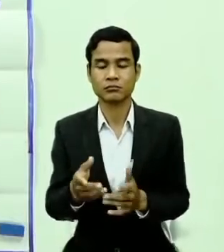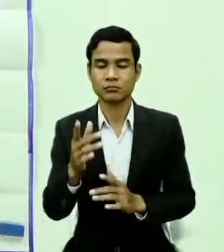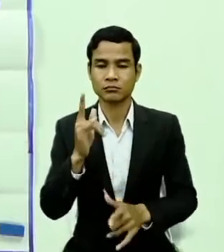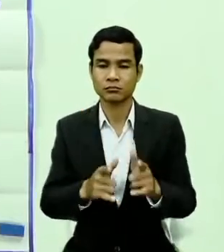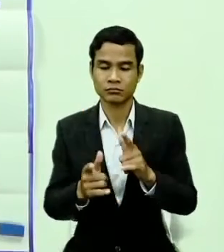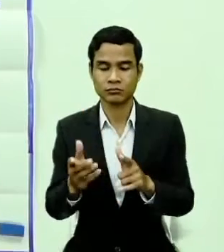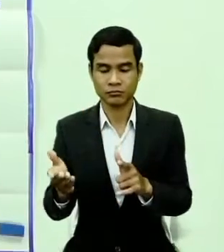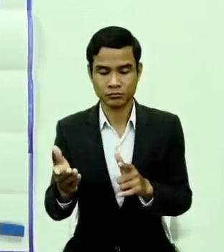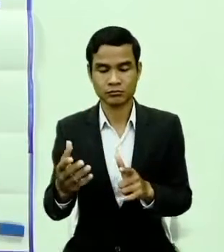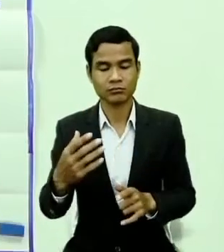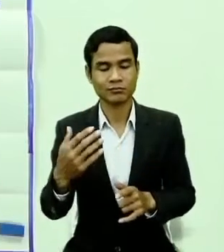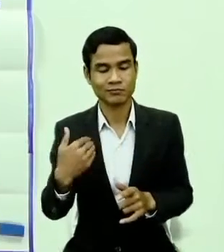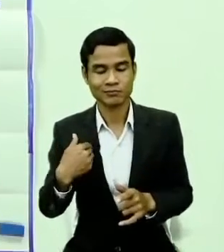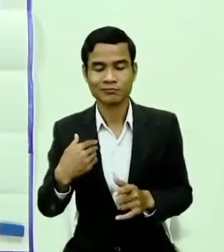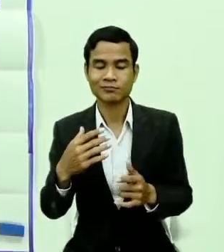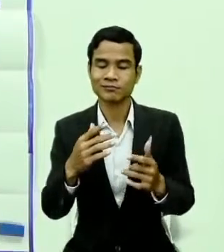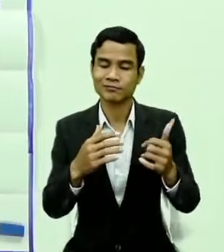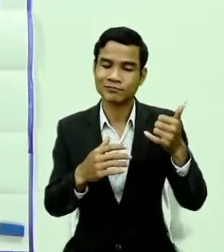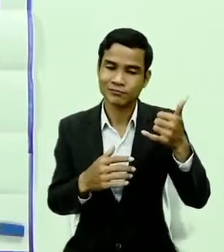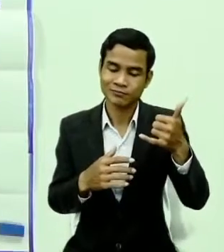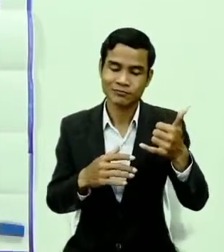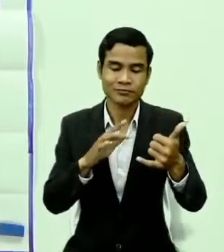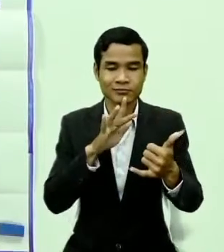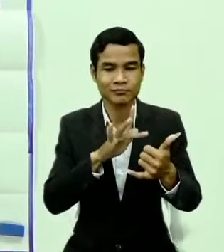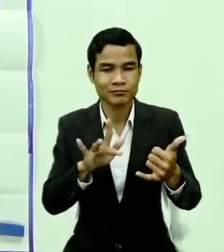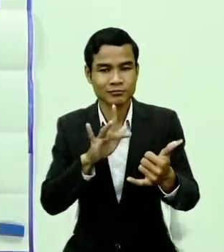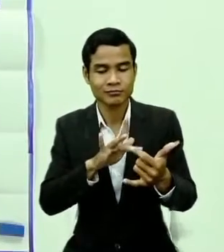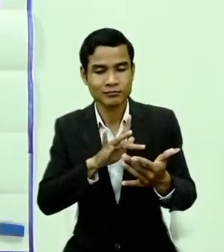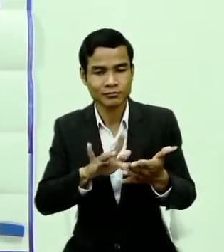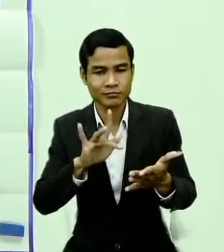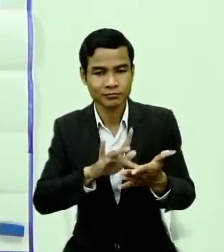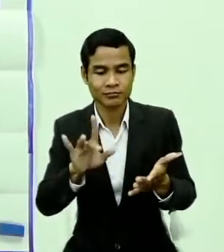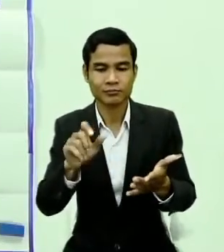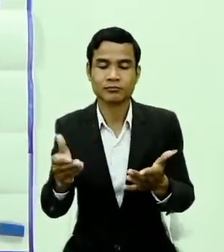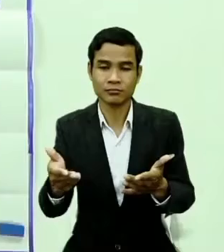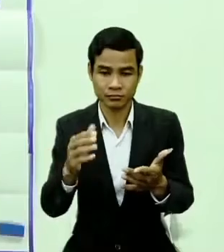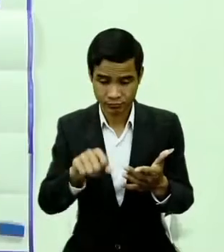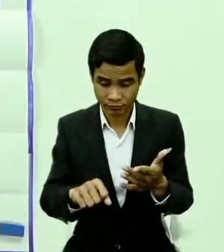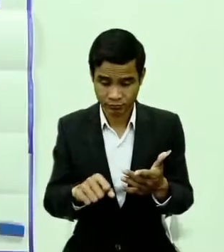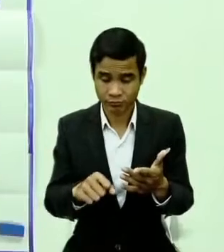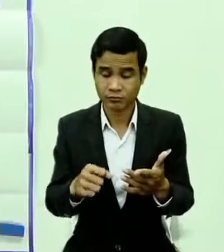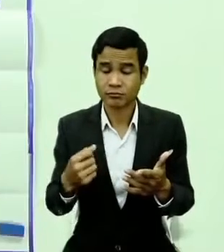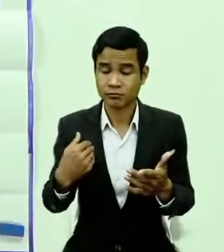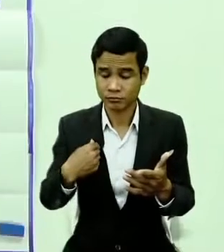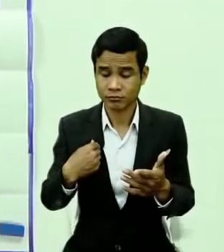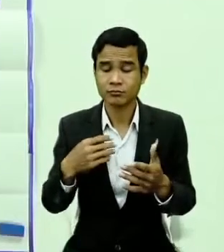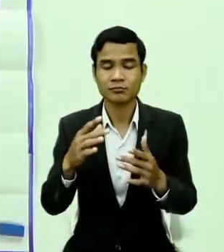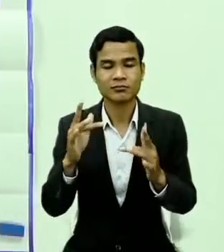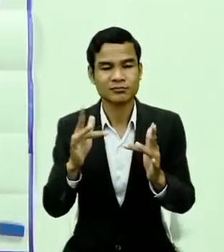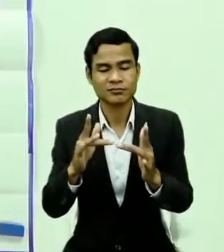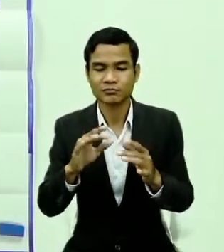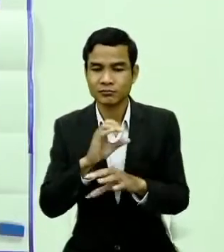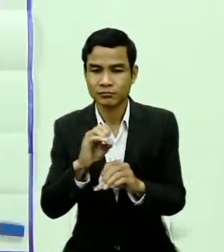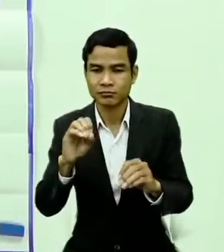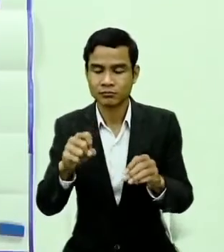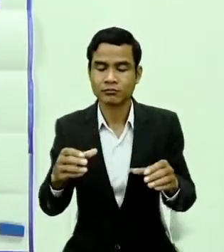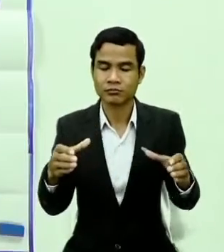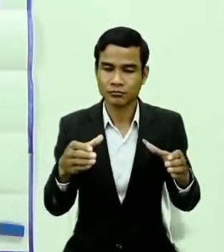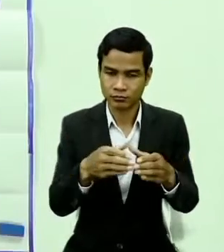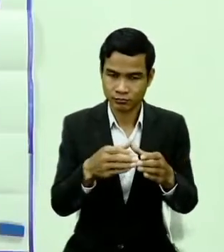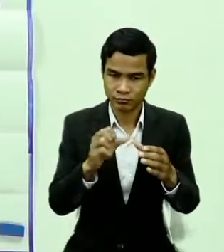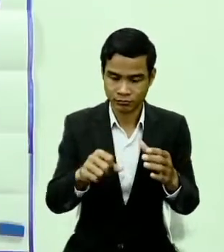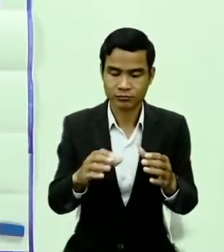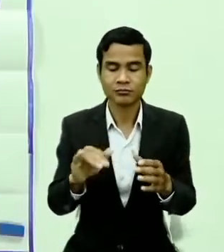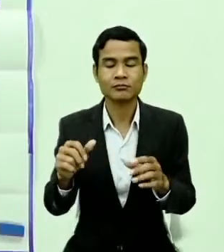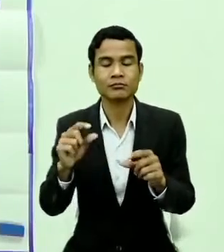sân bà con miền tù sắp tại sao internet lúc mình đây thà con ạ nâng miền chìa cổng tạm chìa group telegram rưu